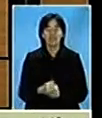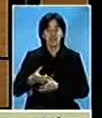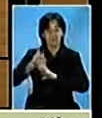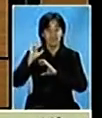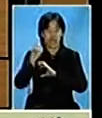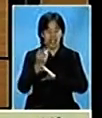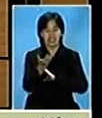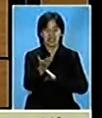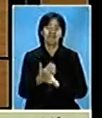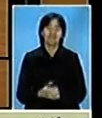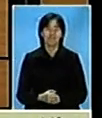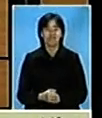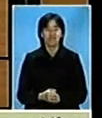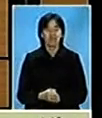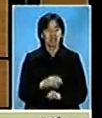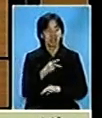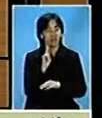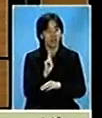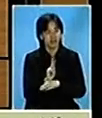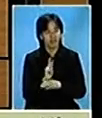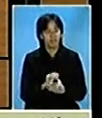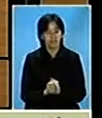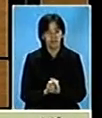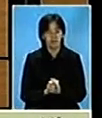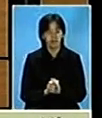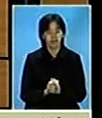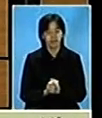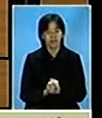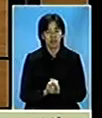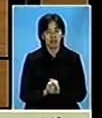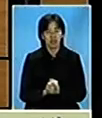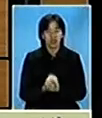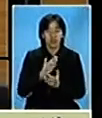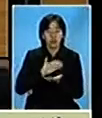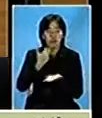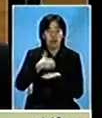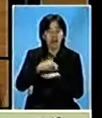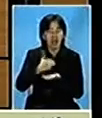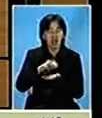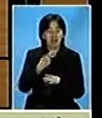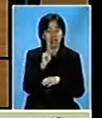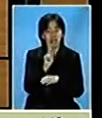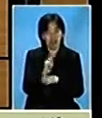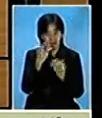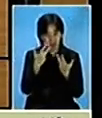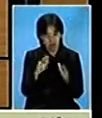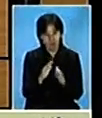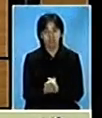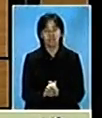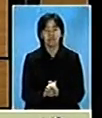ขอบคุณท่านกฤษครับ ท่านประธานครับผมได้กราบเรียนในเบื้องต้นไปแล้วว่าผ